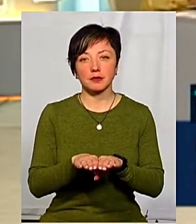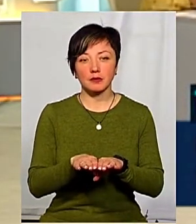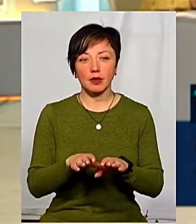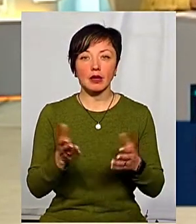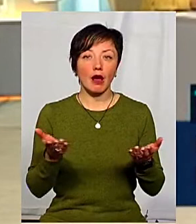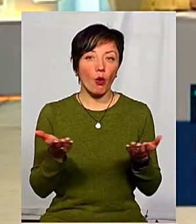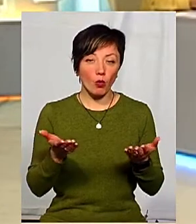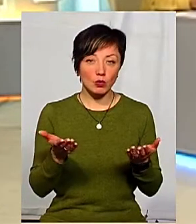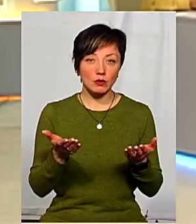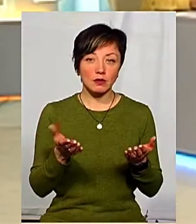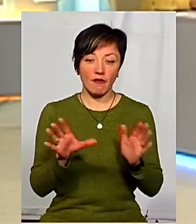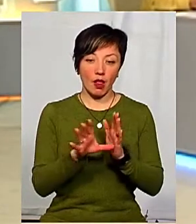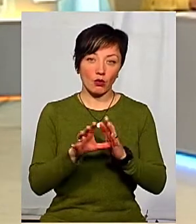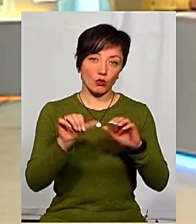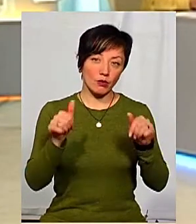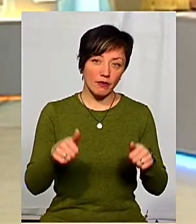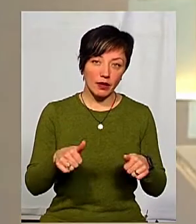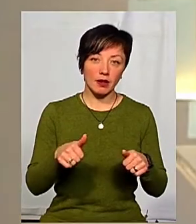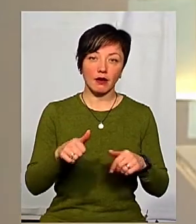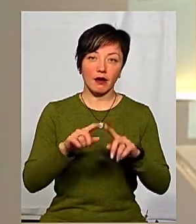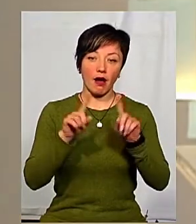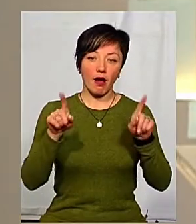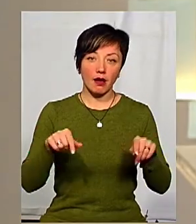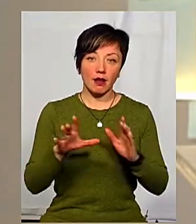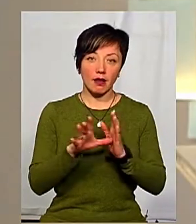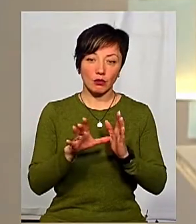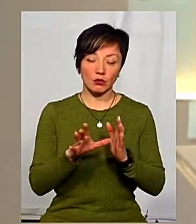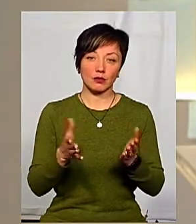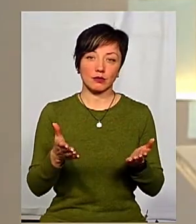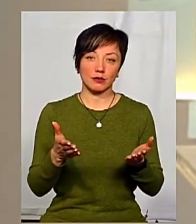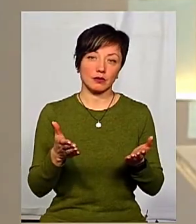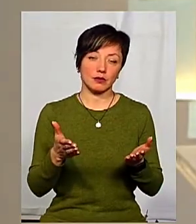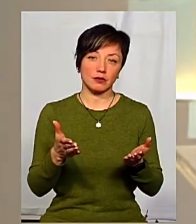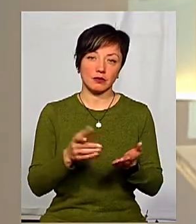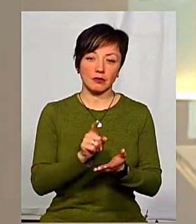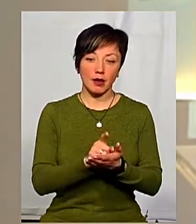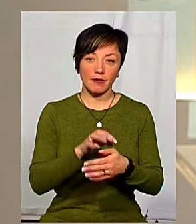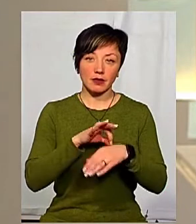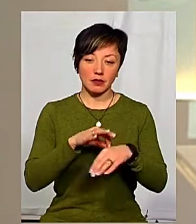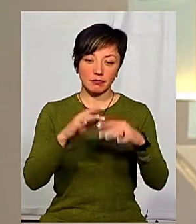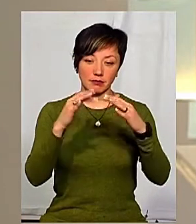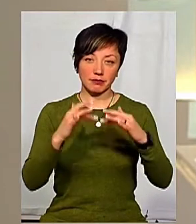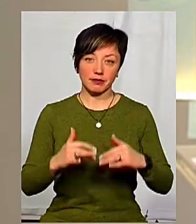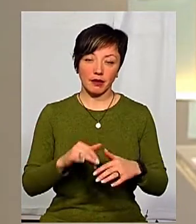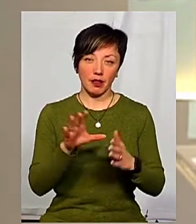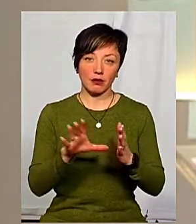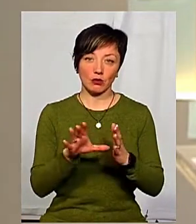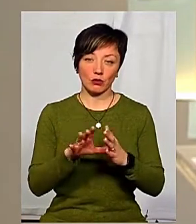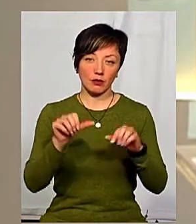лікаря-спеціаліста якогось в електронному вигляді, карта хворого має вестися в електронному вигляді.